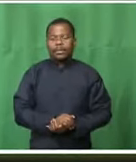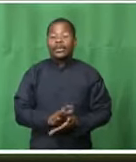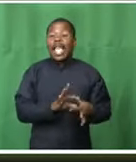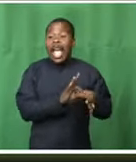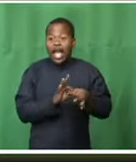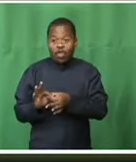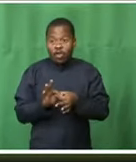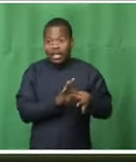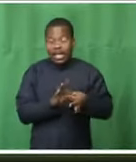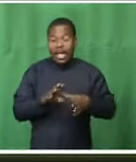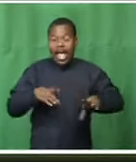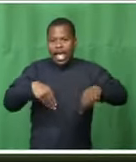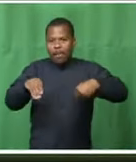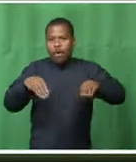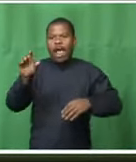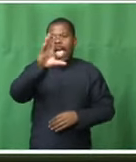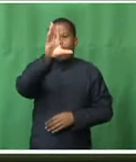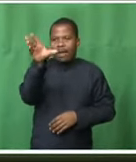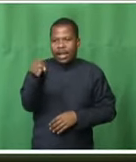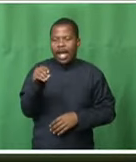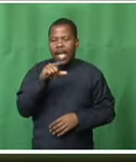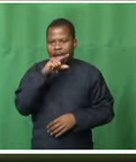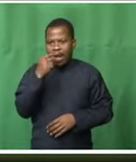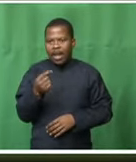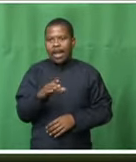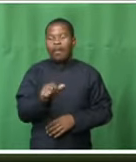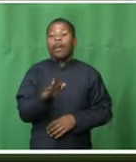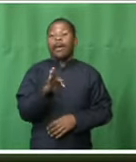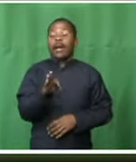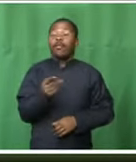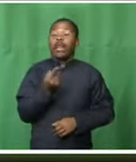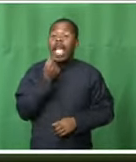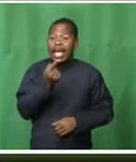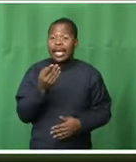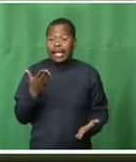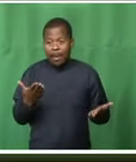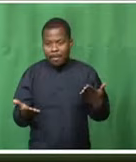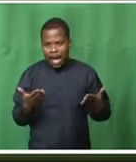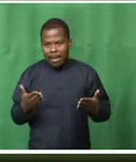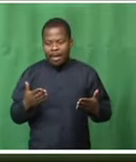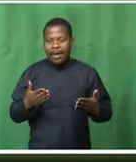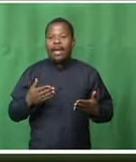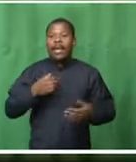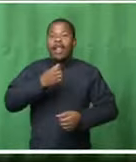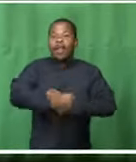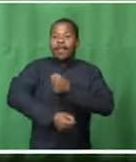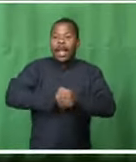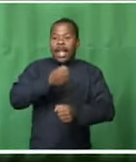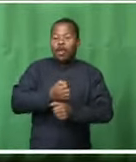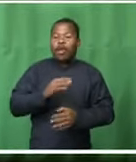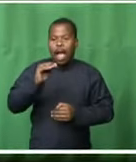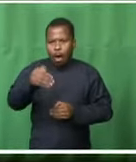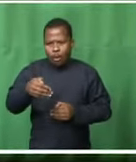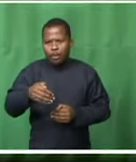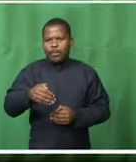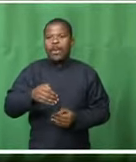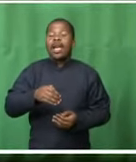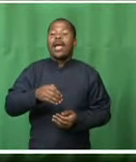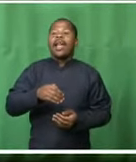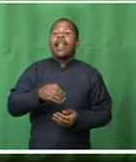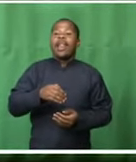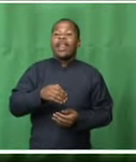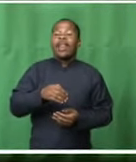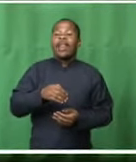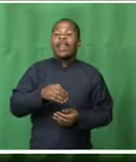Inhlangano ngamele idlalisa umdlalo webhola eveni katini le-Africa i-CAF seyivetile ukuthi ngenteka imidlalo ye-African Cup of Nations eminyaka lotako letawubanjelwa